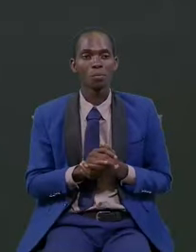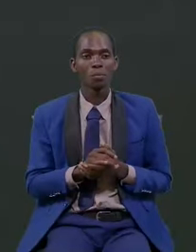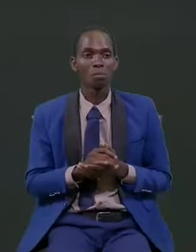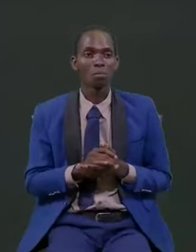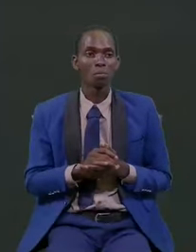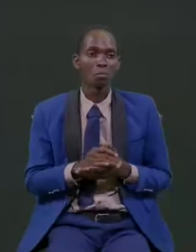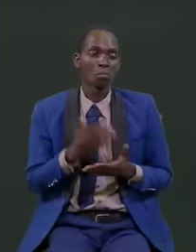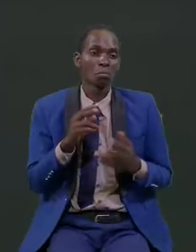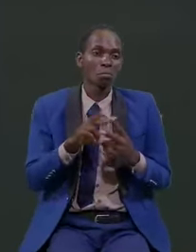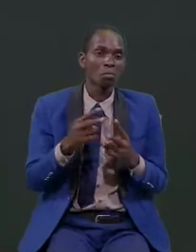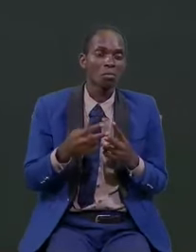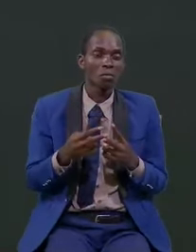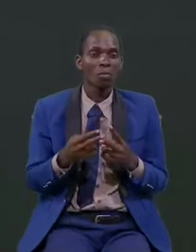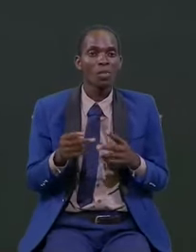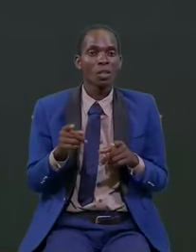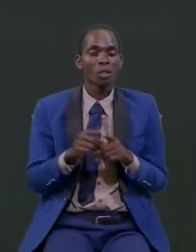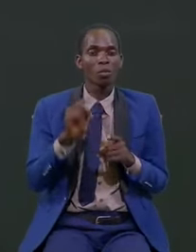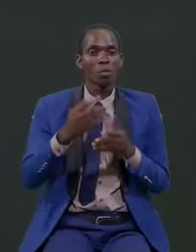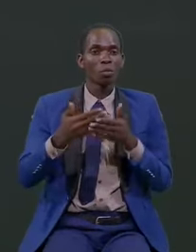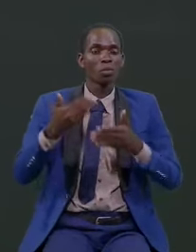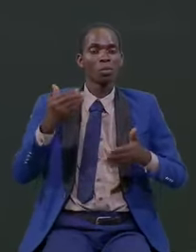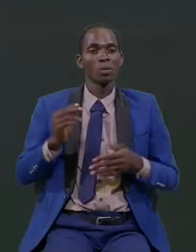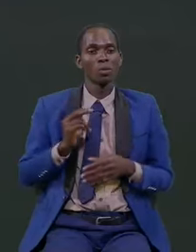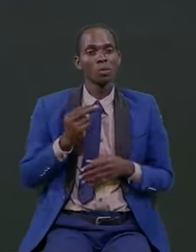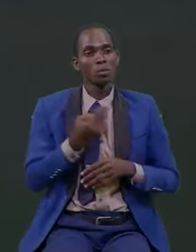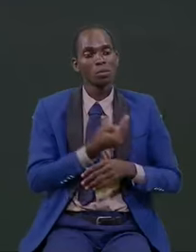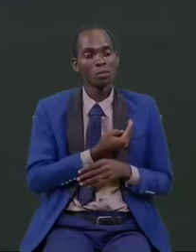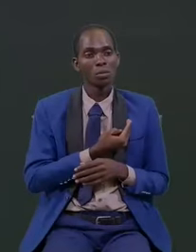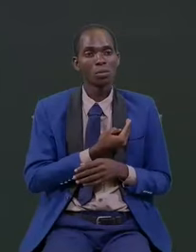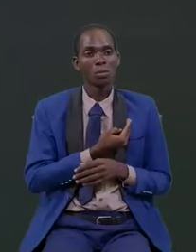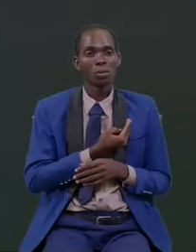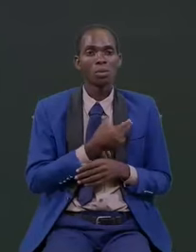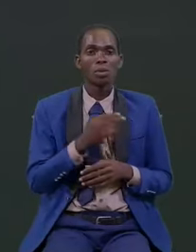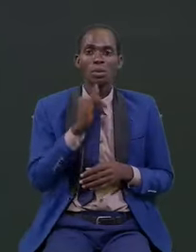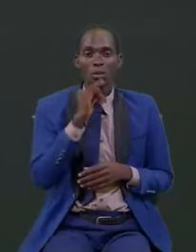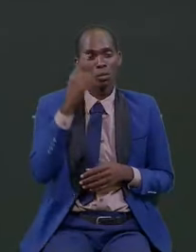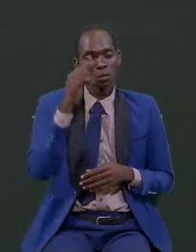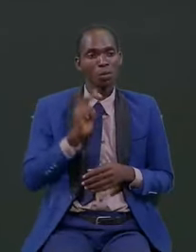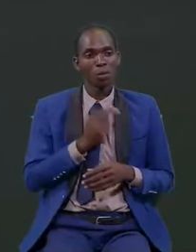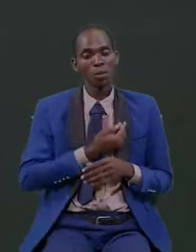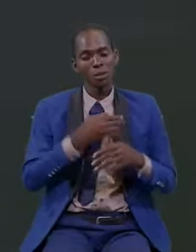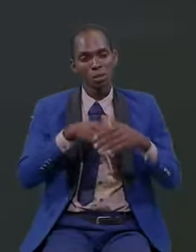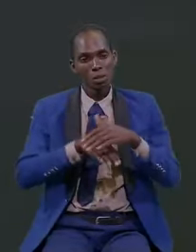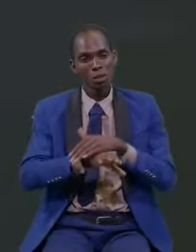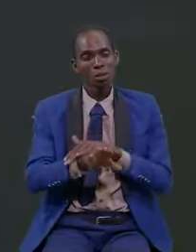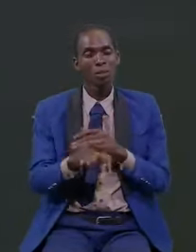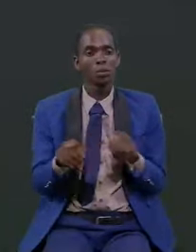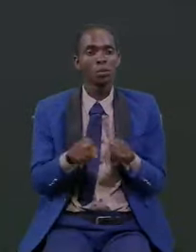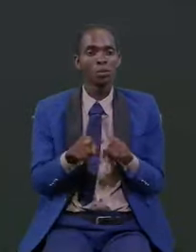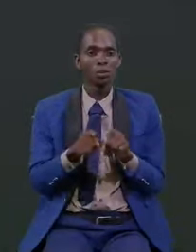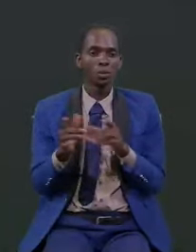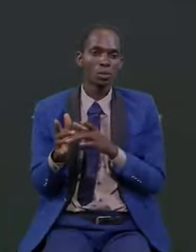Là où Jésus est entré pour nous comme